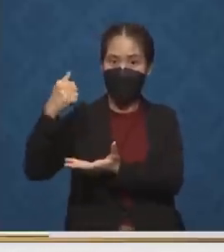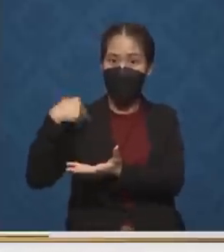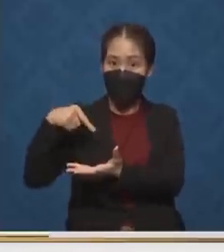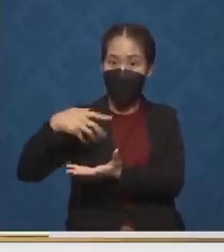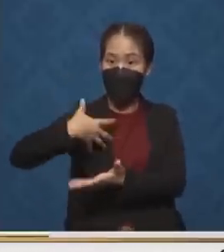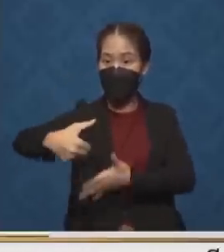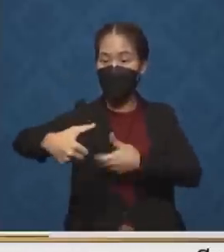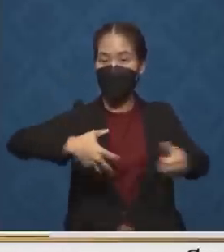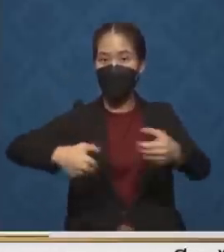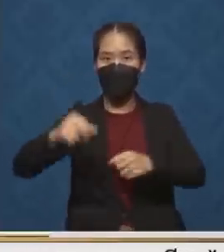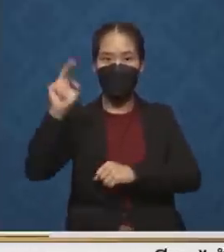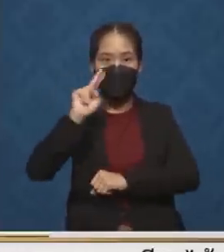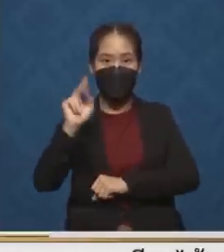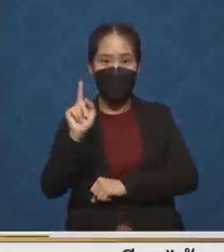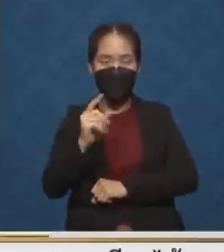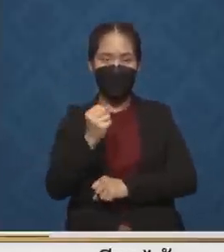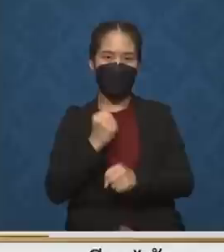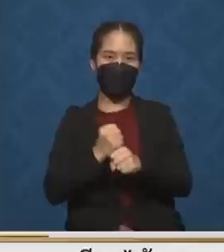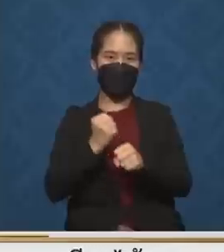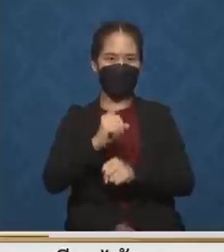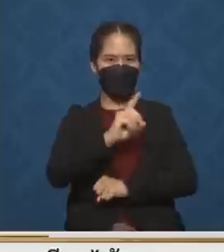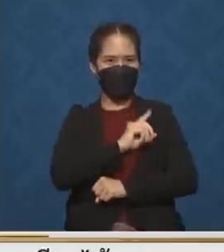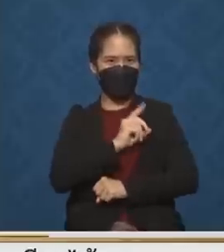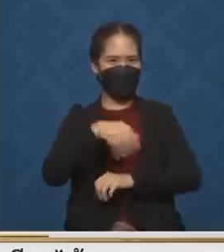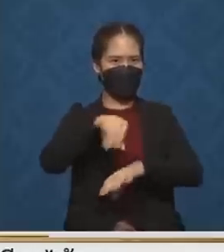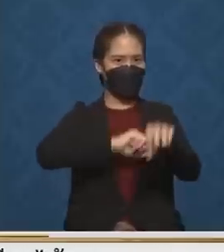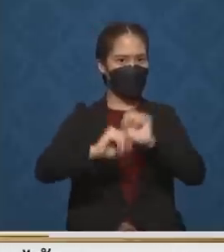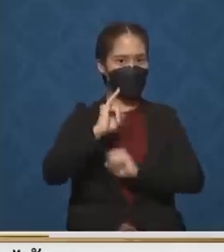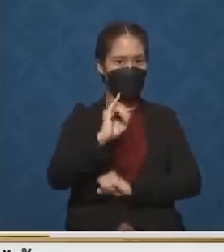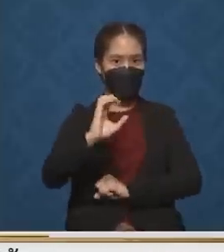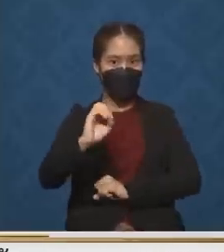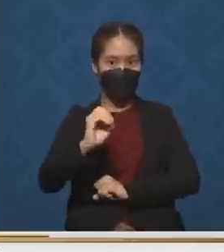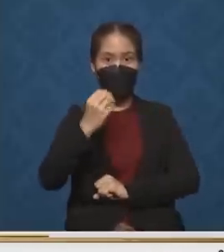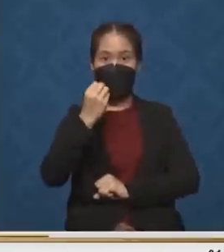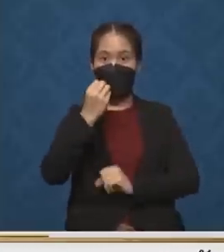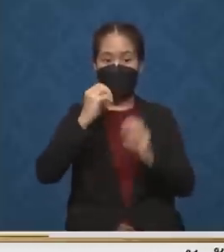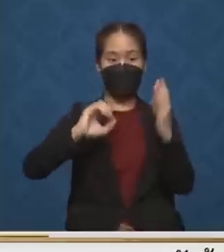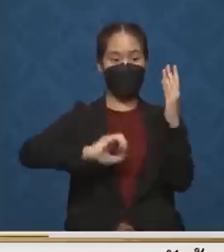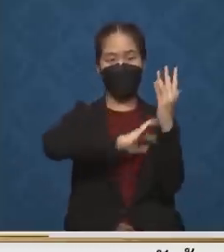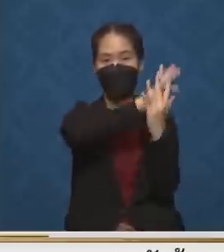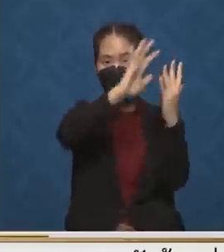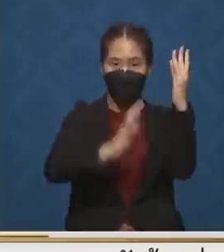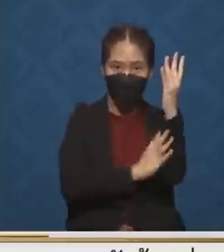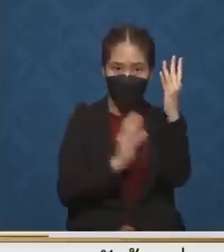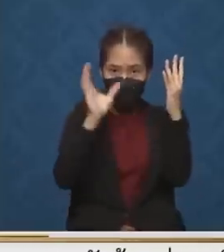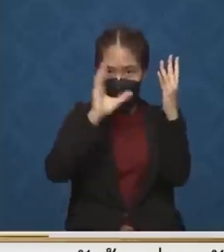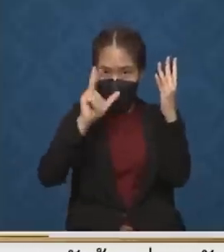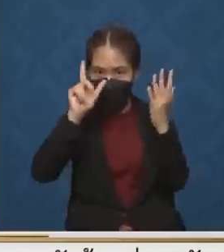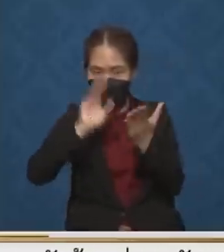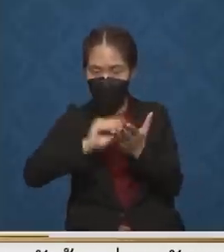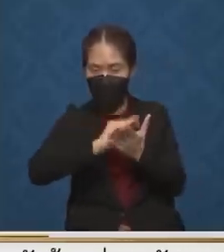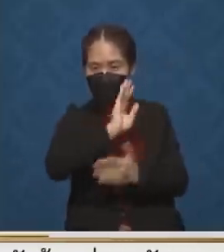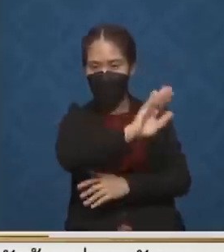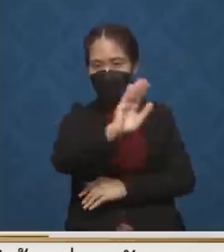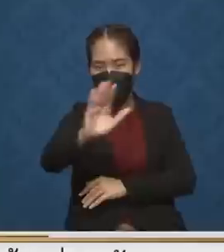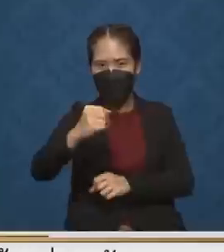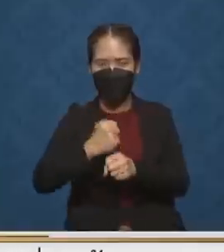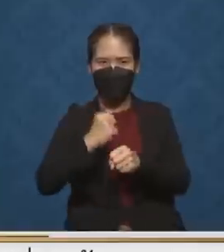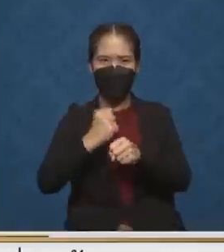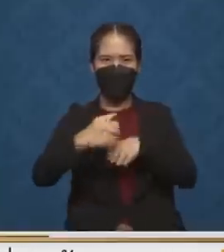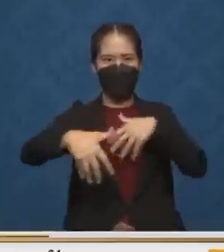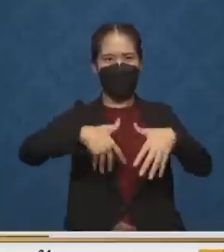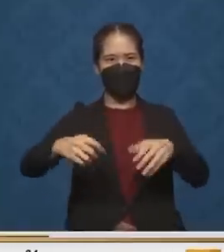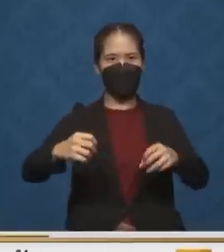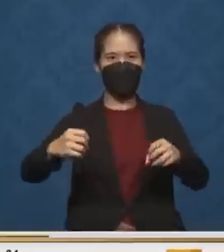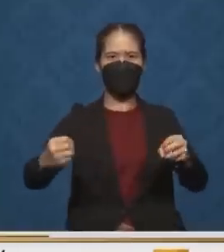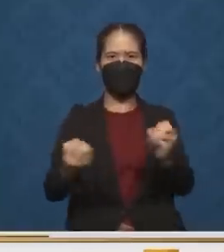เทศที่มีสร้างพรกิปฏิบัติการ I.O. กินรบประเทศ สร้างความแตกแย่ของสังคมทำให้ค